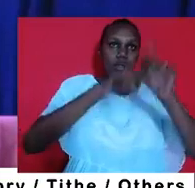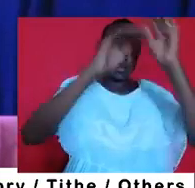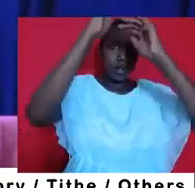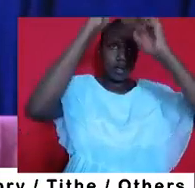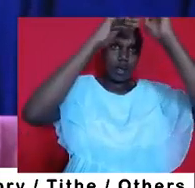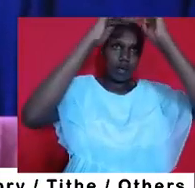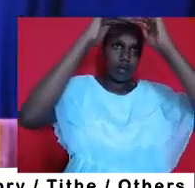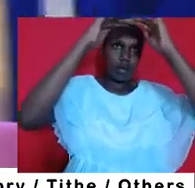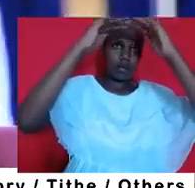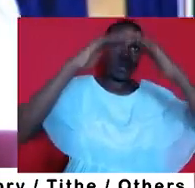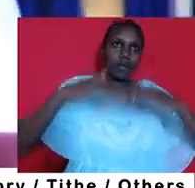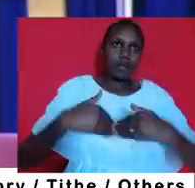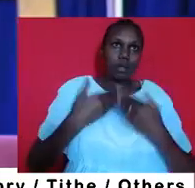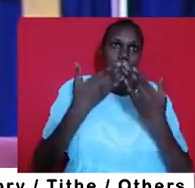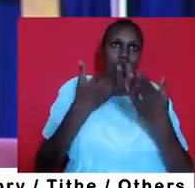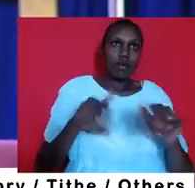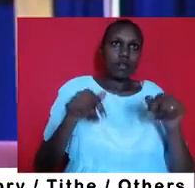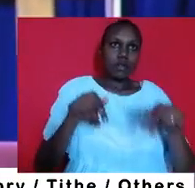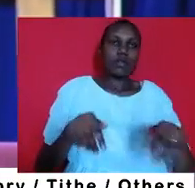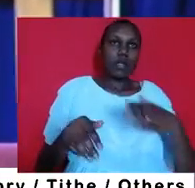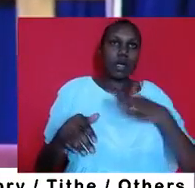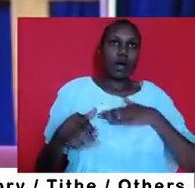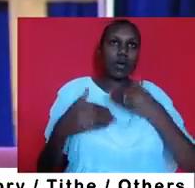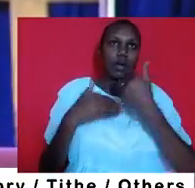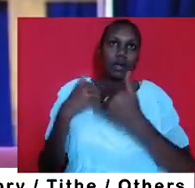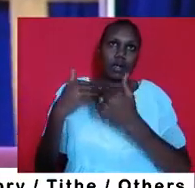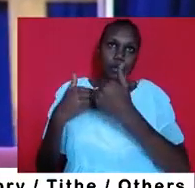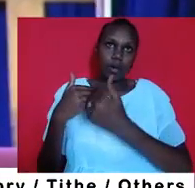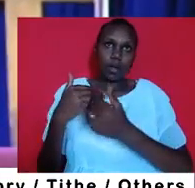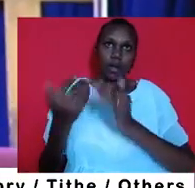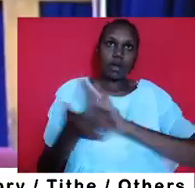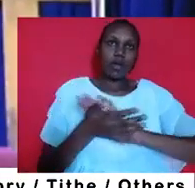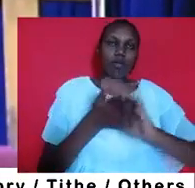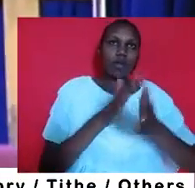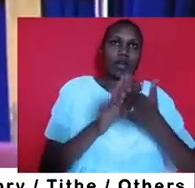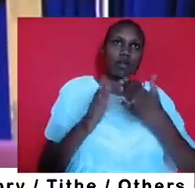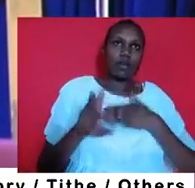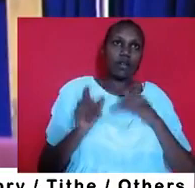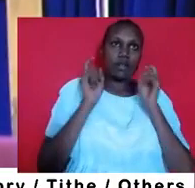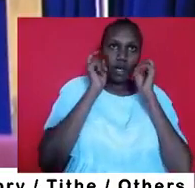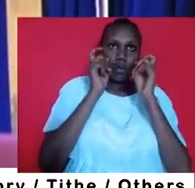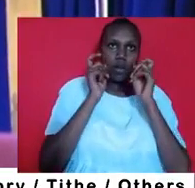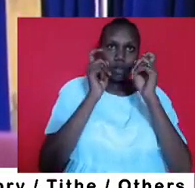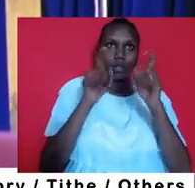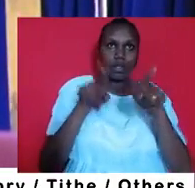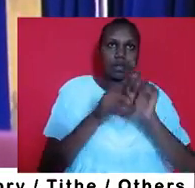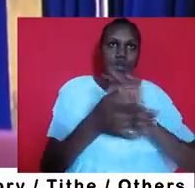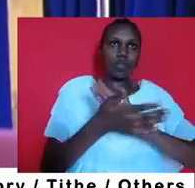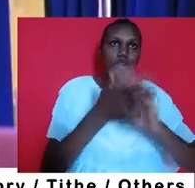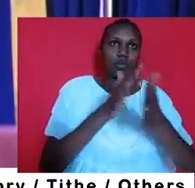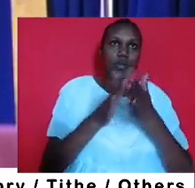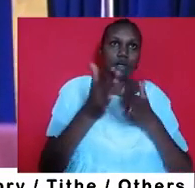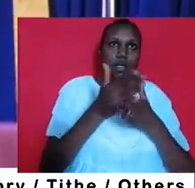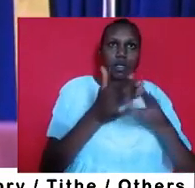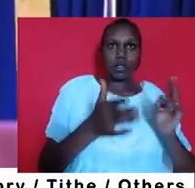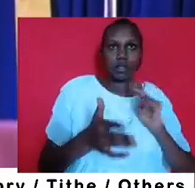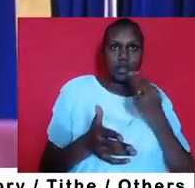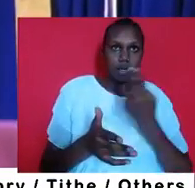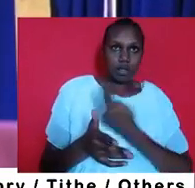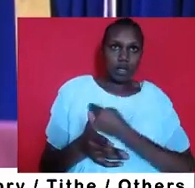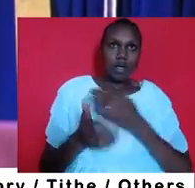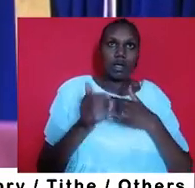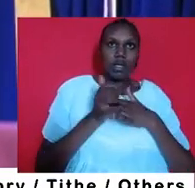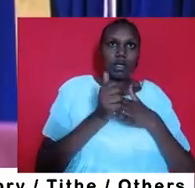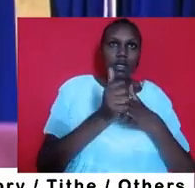yako yatimizwe hapa duniani kama huko mbinguni. Utupe leo riziki yetu, utusamehe makosa yetu